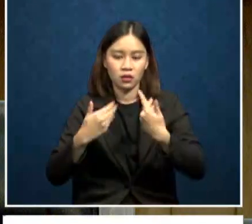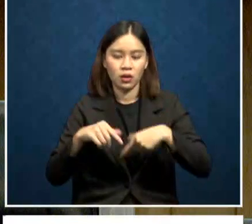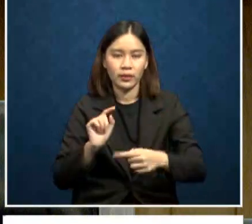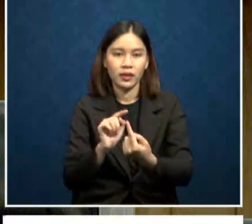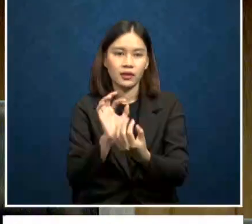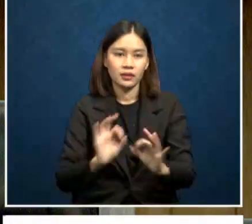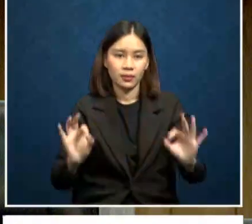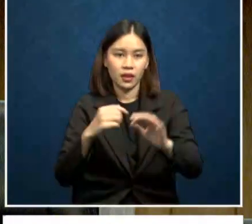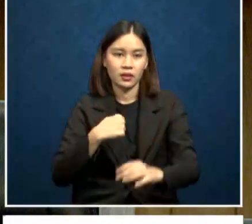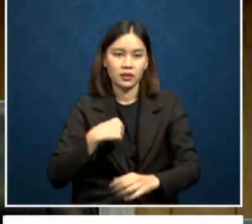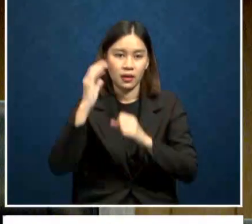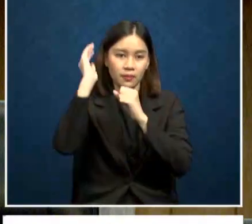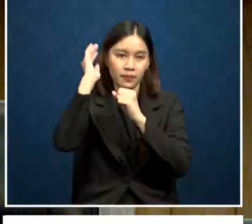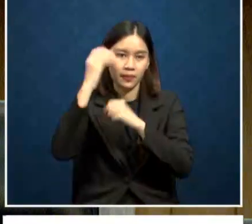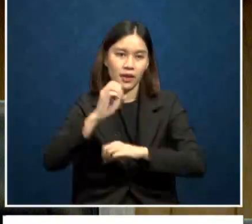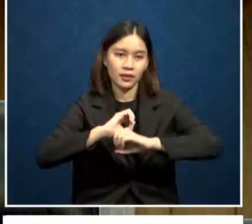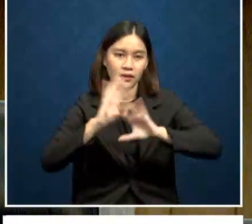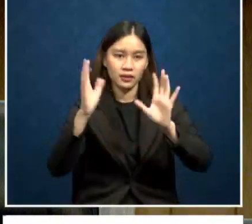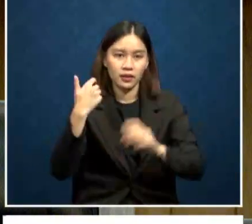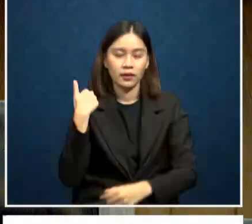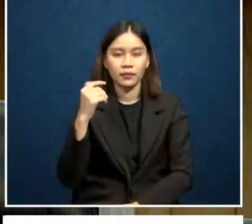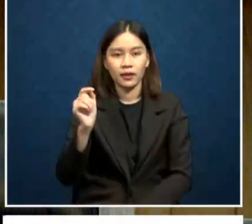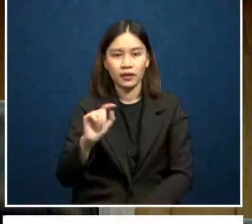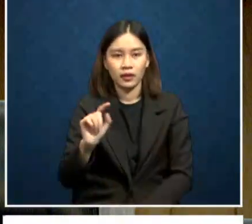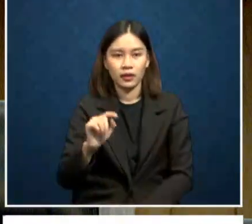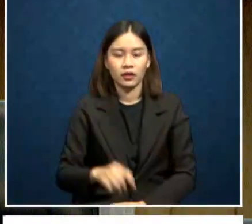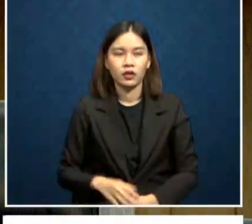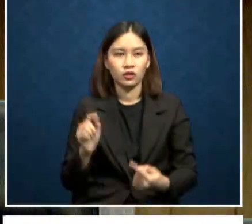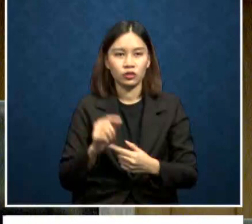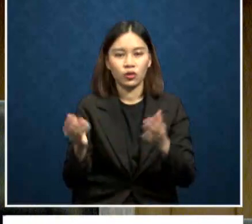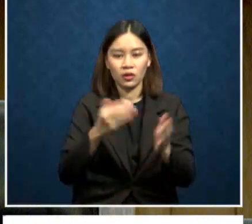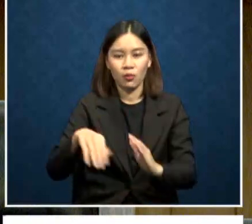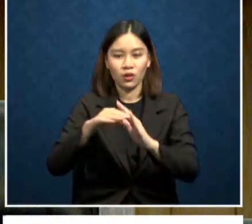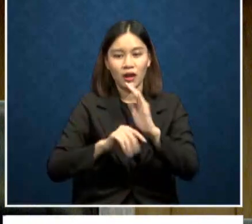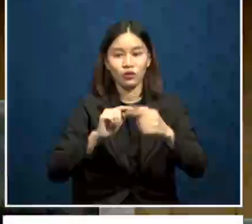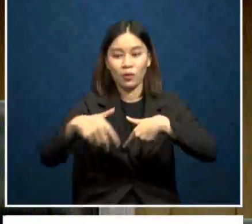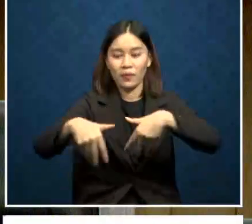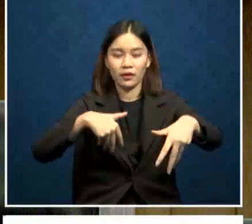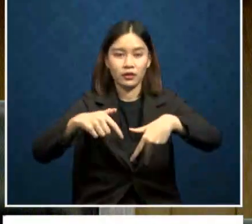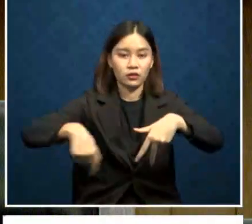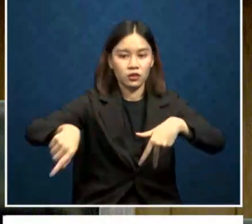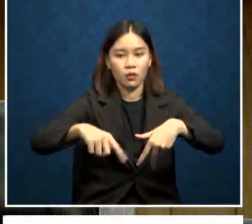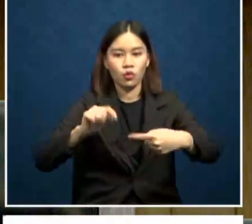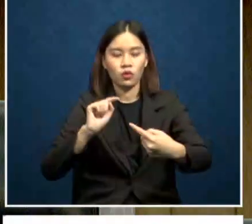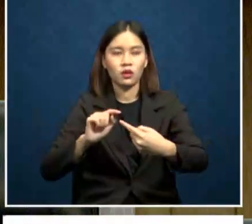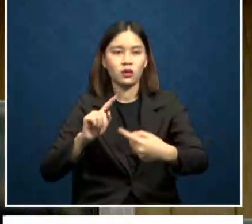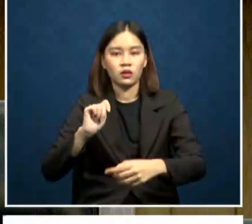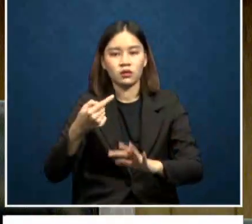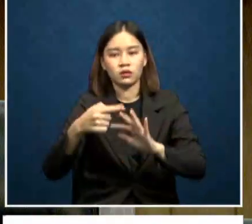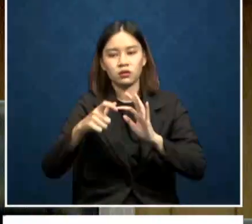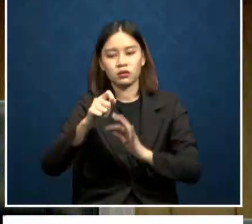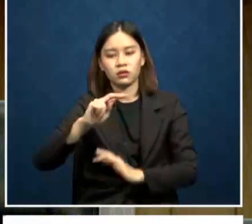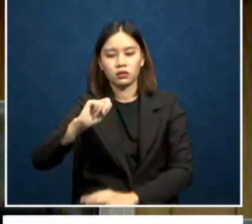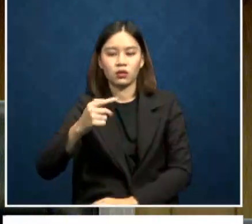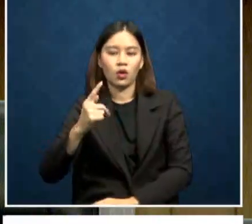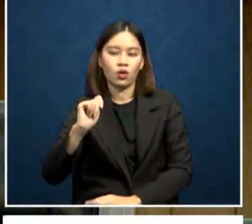สำคัญที่ผมอยากอภิปรายตรงนี้ให้ชัดเจนก็คงจะเป็นเรื่องของกระบวนการประชาชนหรือเราเรียกว่าท้องทุ่งนะครับ